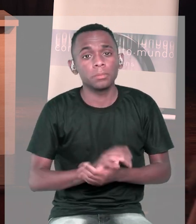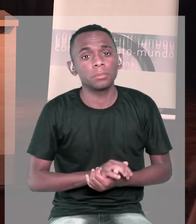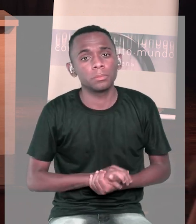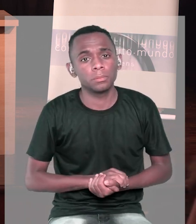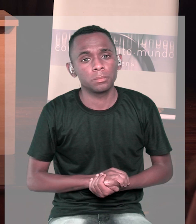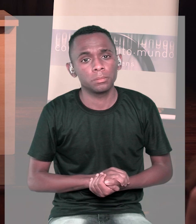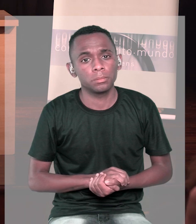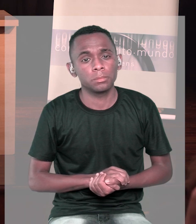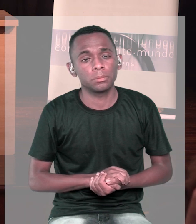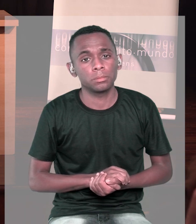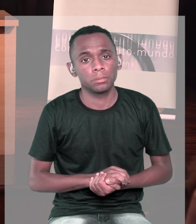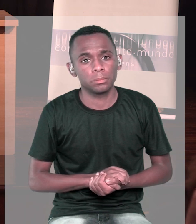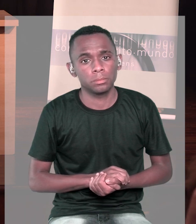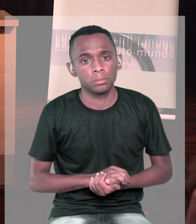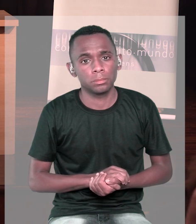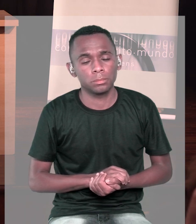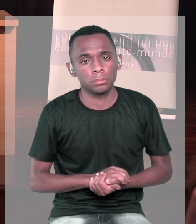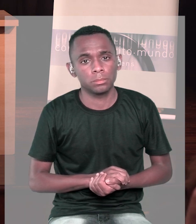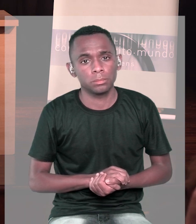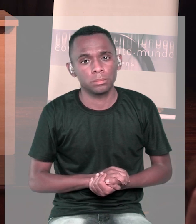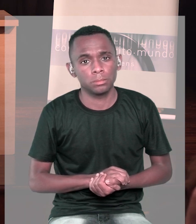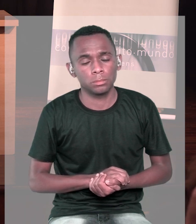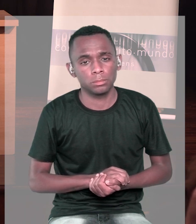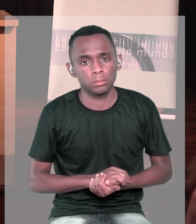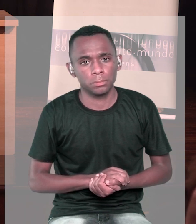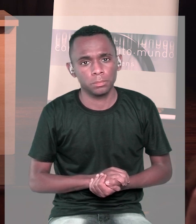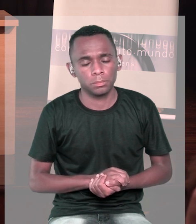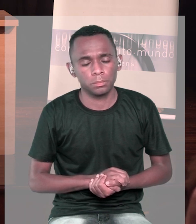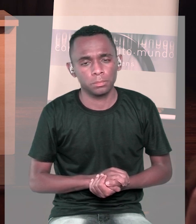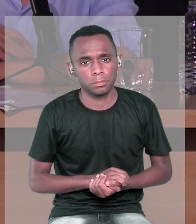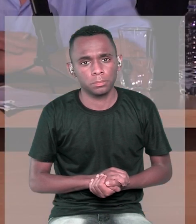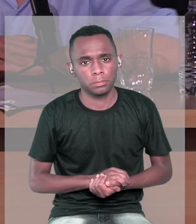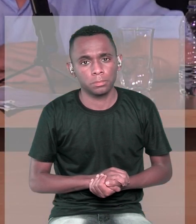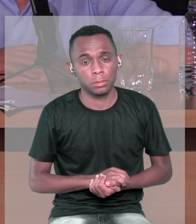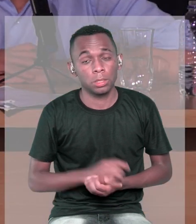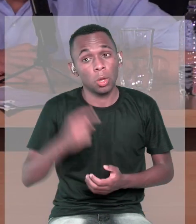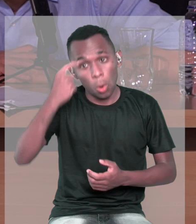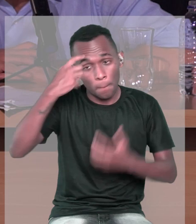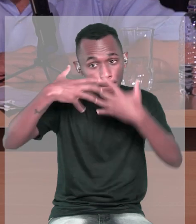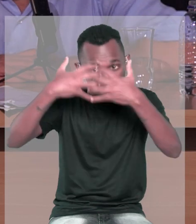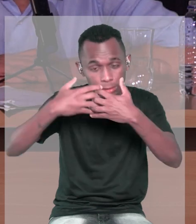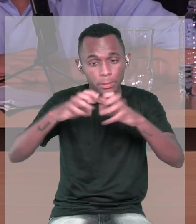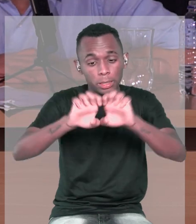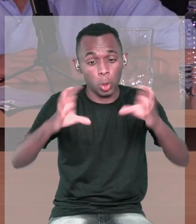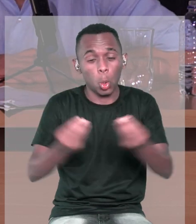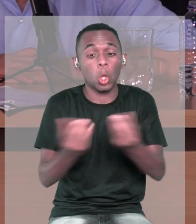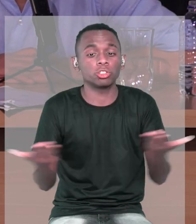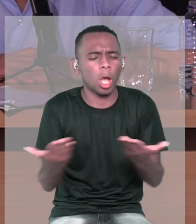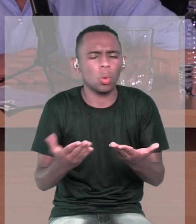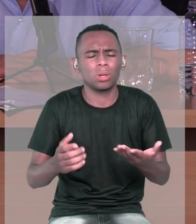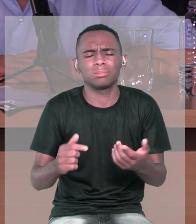le palais de pensée écologique. Oui, c'est-à-dire que la pensée écologique actuelle, o pensamento ecológico atual, ela não